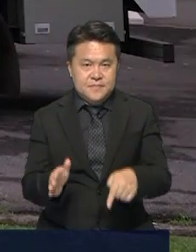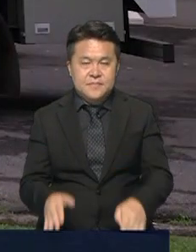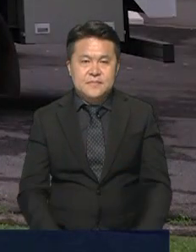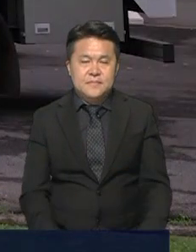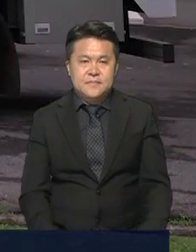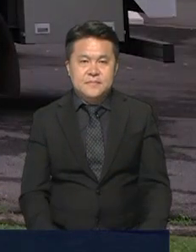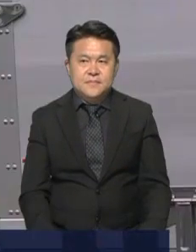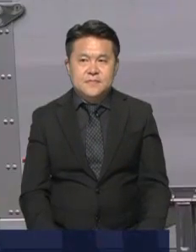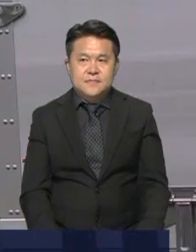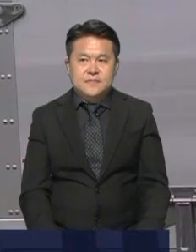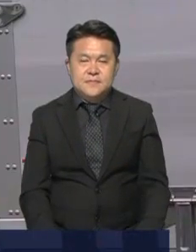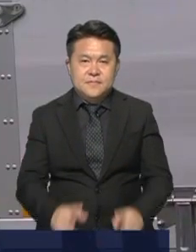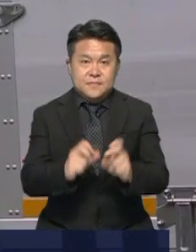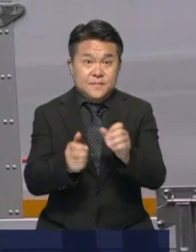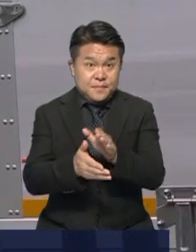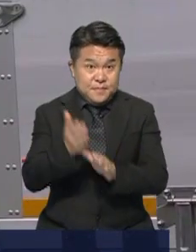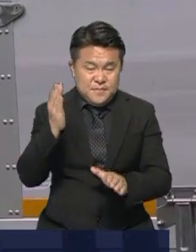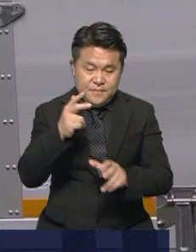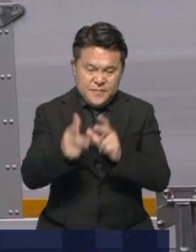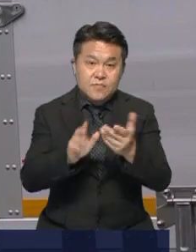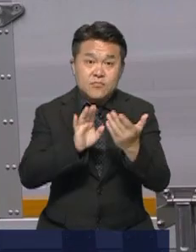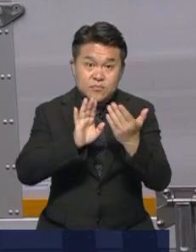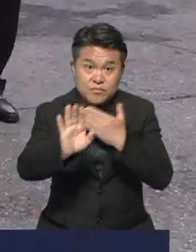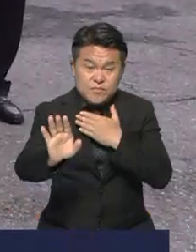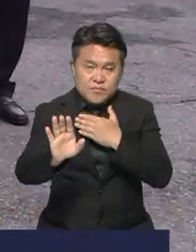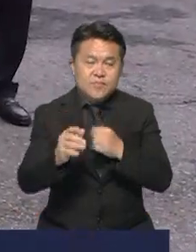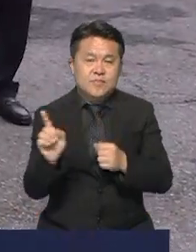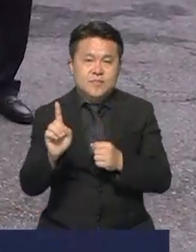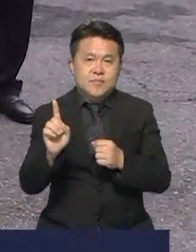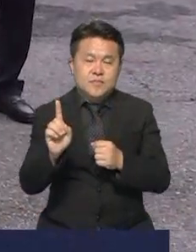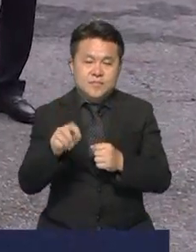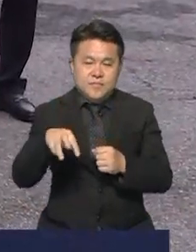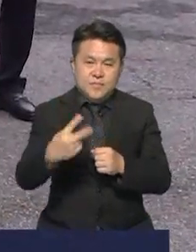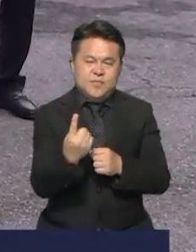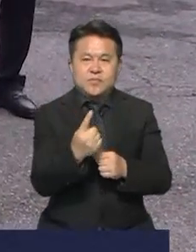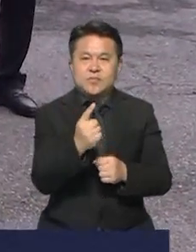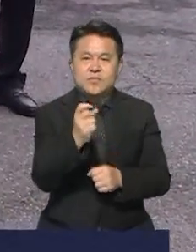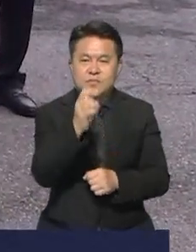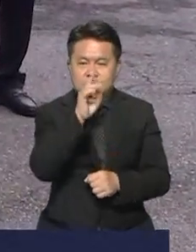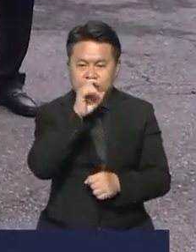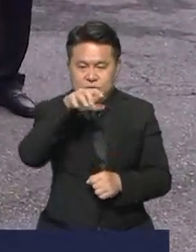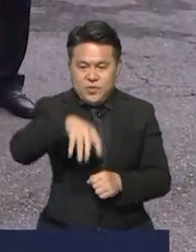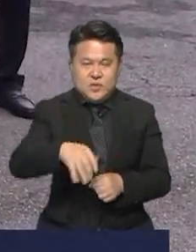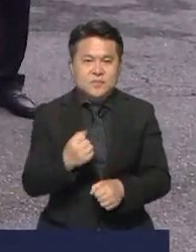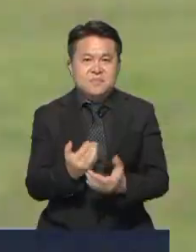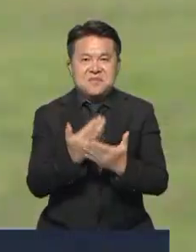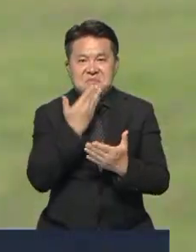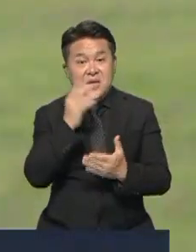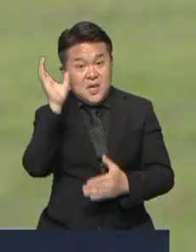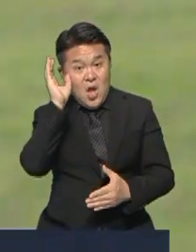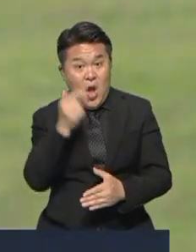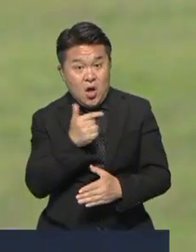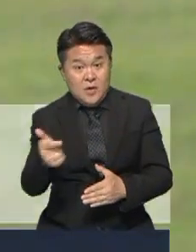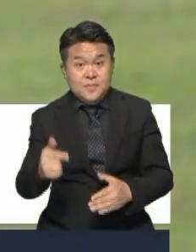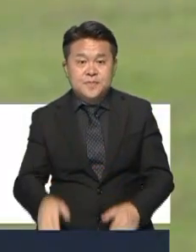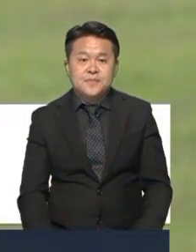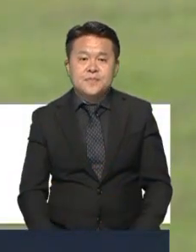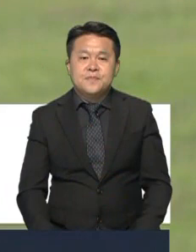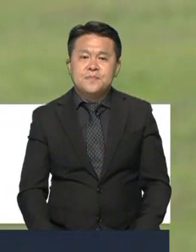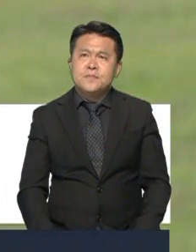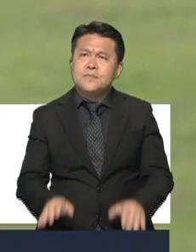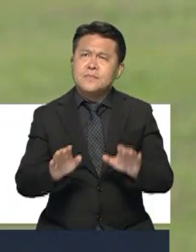것입니다. 성남시는 이번 사업을 통해 그린수소의 메카로 자리 잡을 것으로 기대하고 있습니다. 1100여